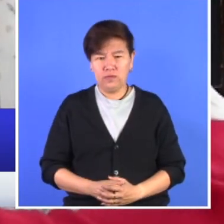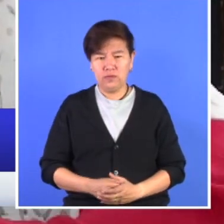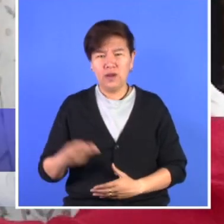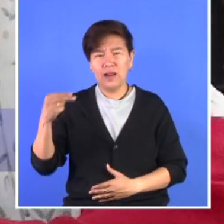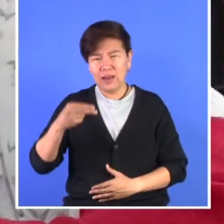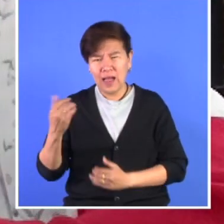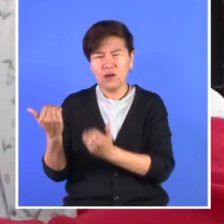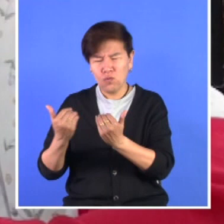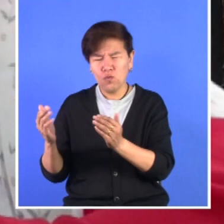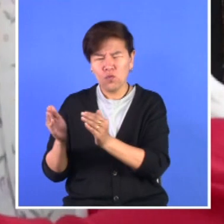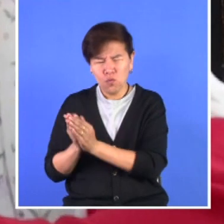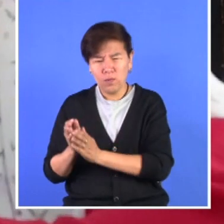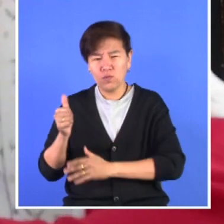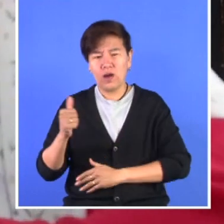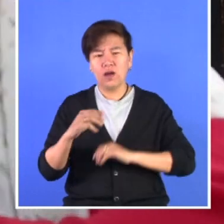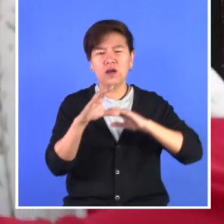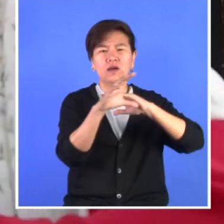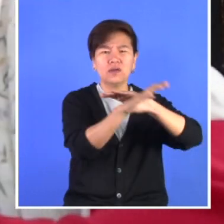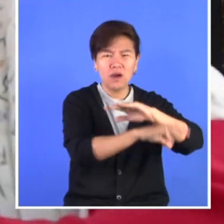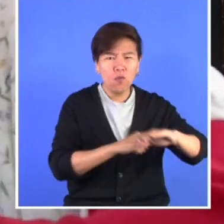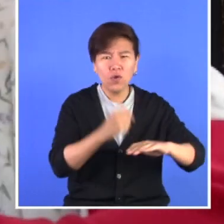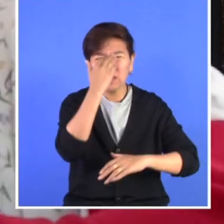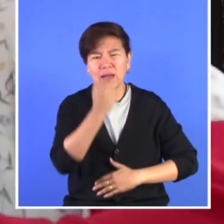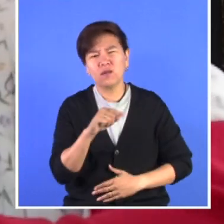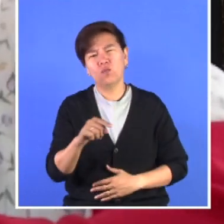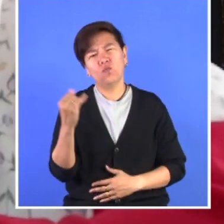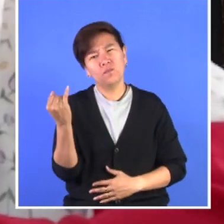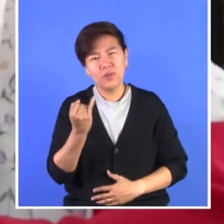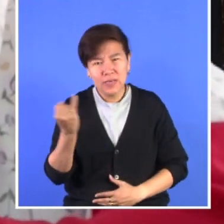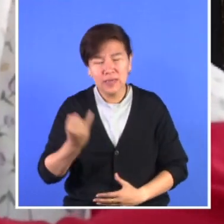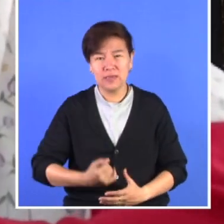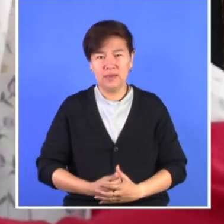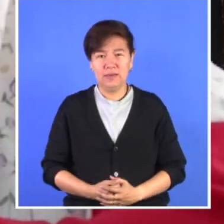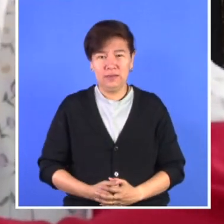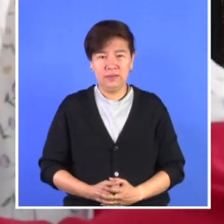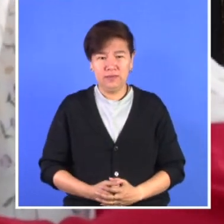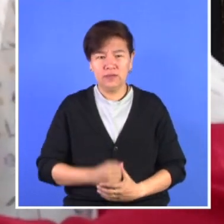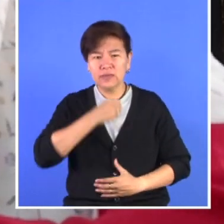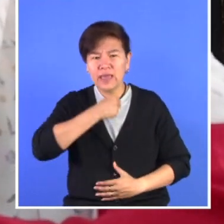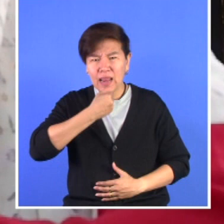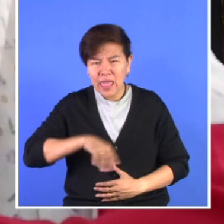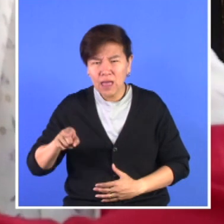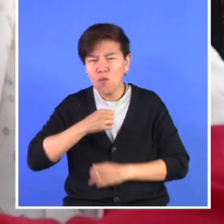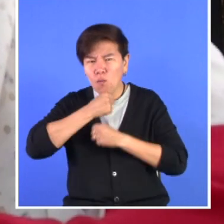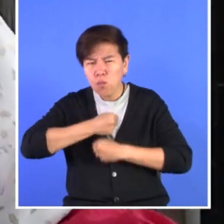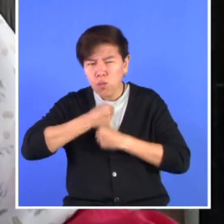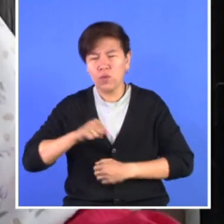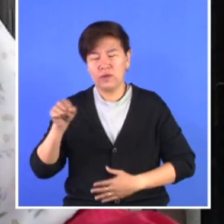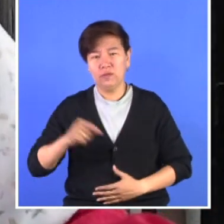ดีกว่าเนาะไปขโมยมันก็ไม่ดีนะคะแก่แล้วอายุก็เยอะ